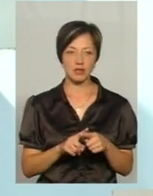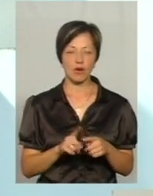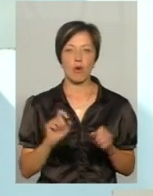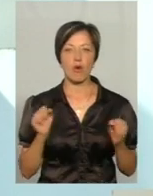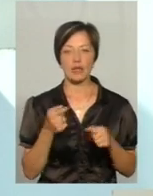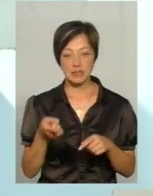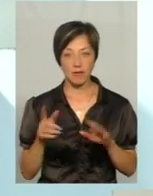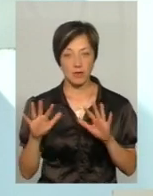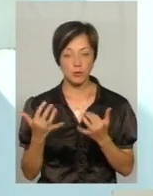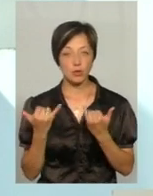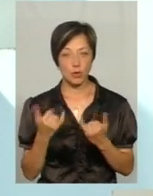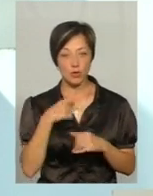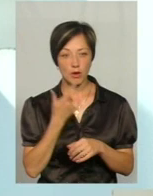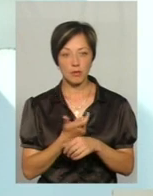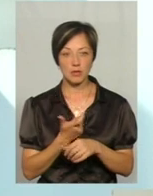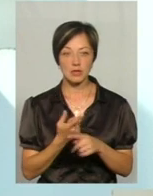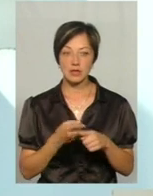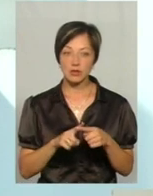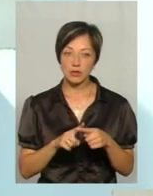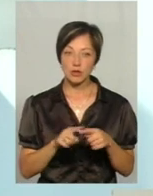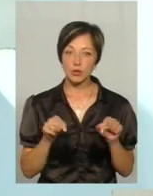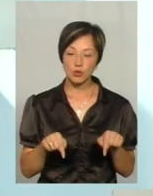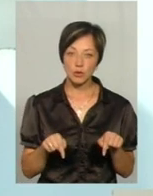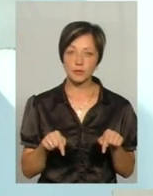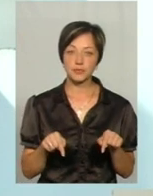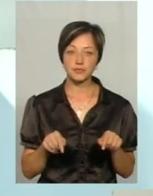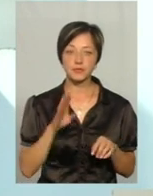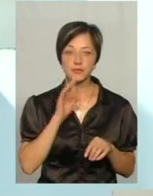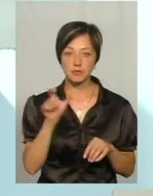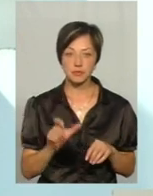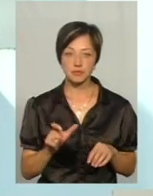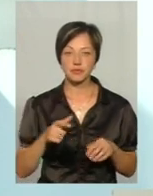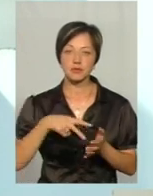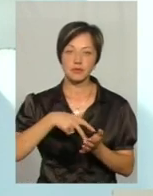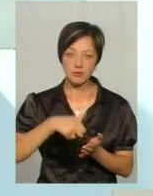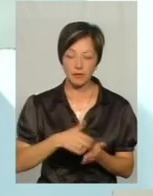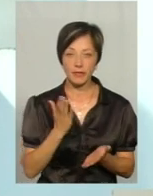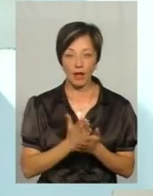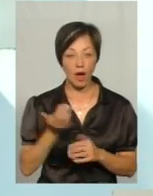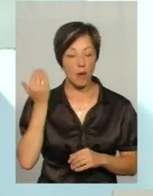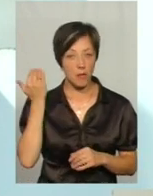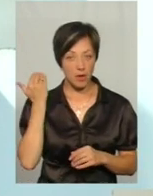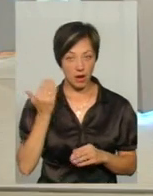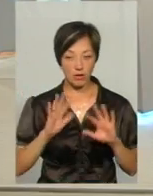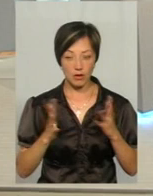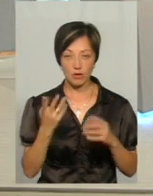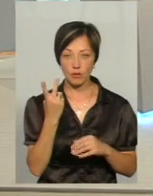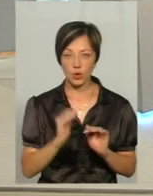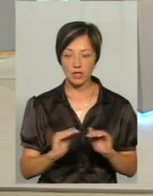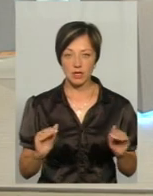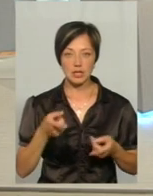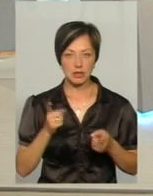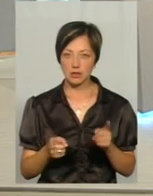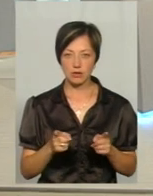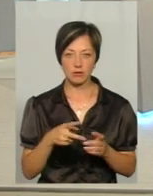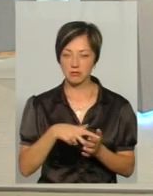випадок, про який ми сьогодні говоримо більше, тут ну, жінка хоча б розкаються. А у попередній раз, коли було двоє дітей, то вона дійсно